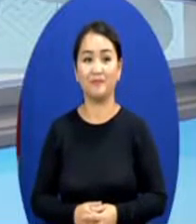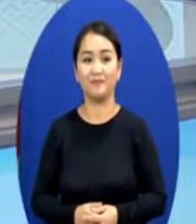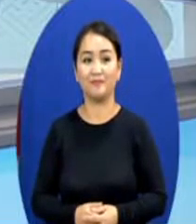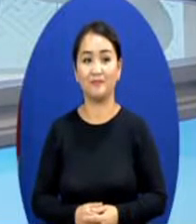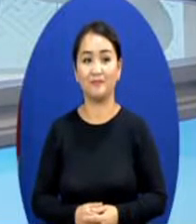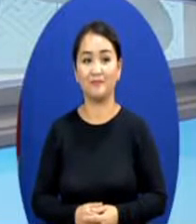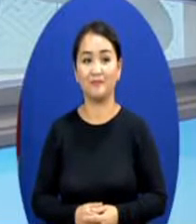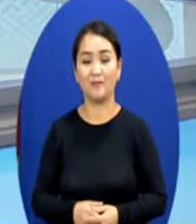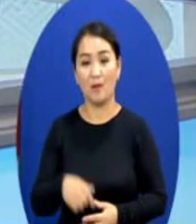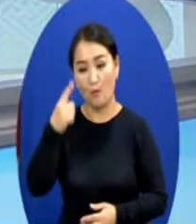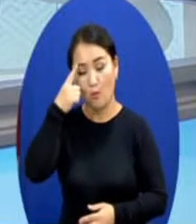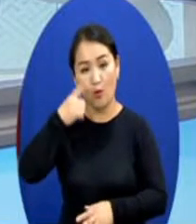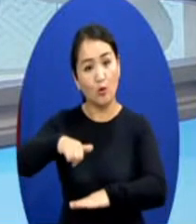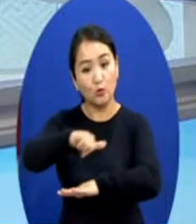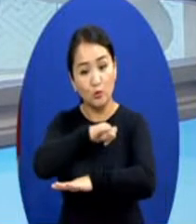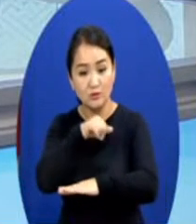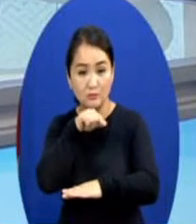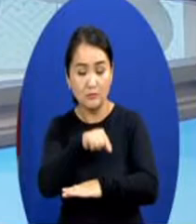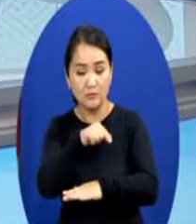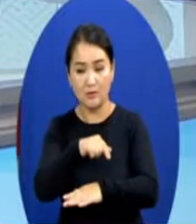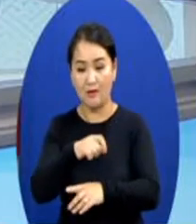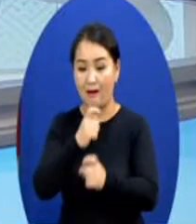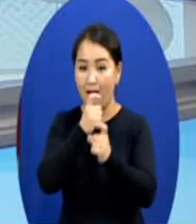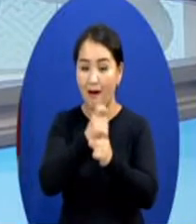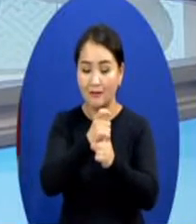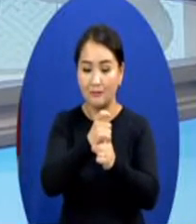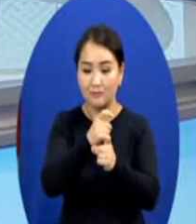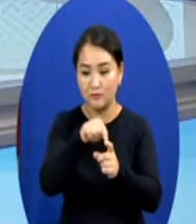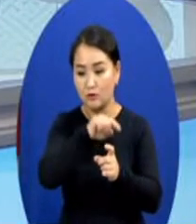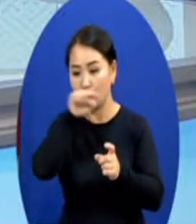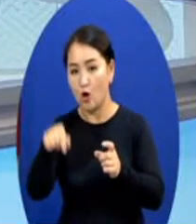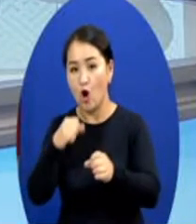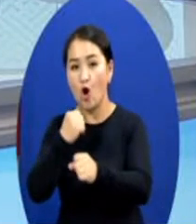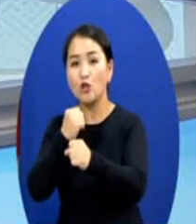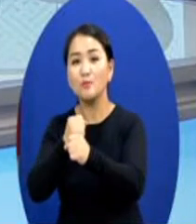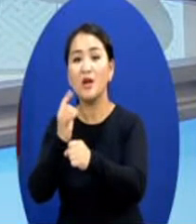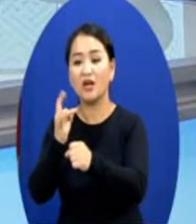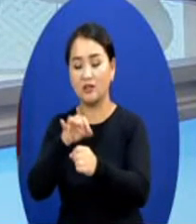Манай Монгол улсын тухайд халамжаас хөдөлмөр эрхлэл рүү шилжихийг зорин ажиллаж байна.